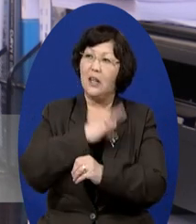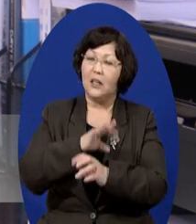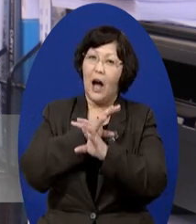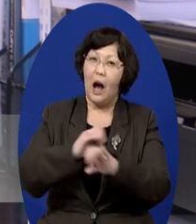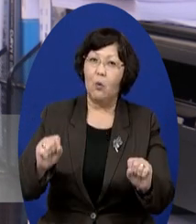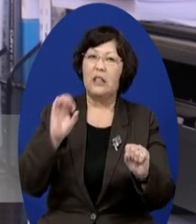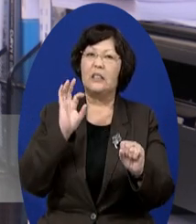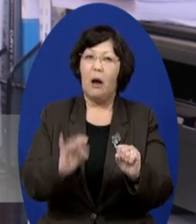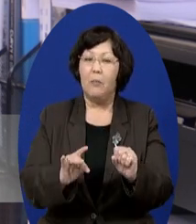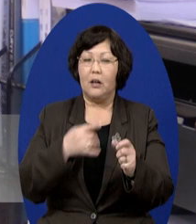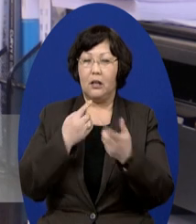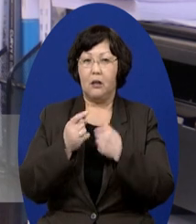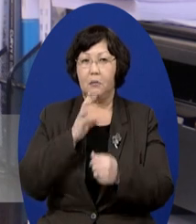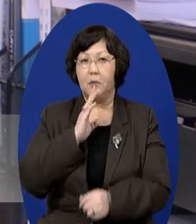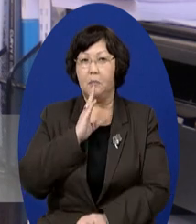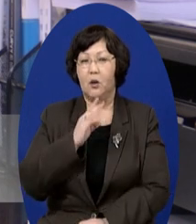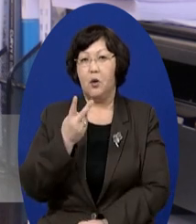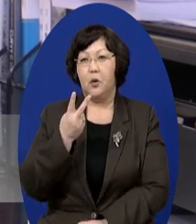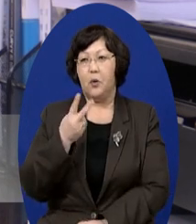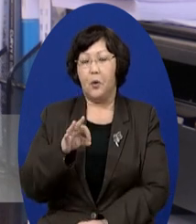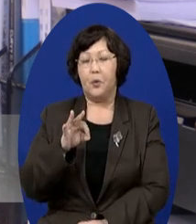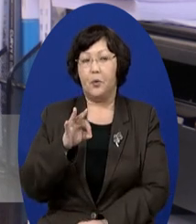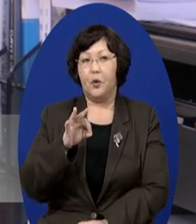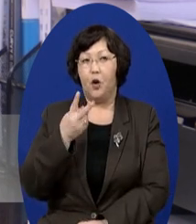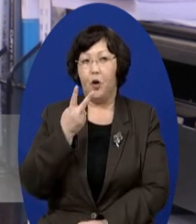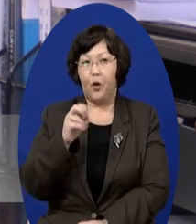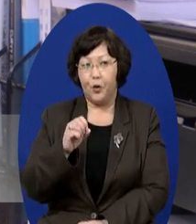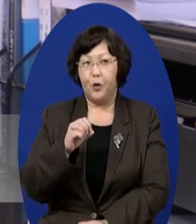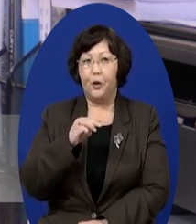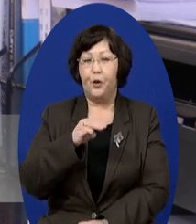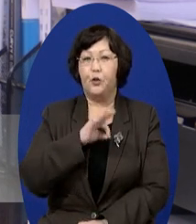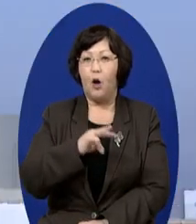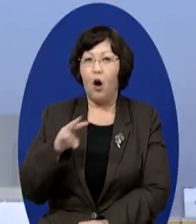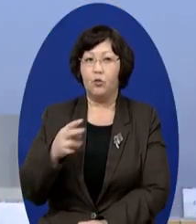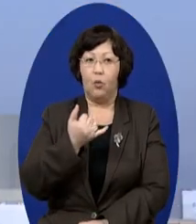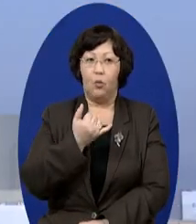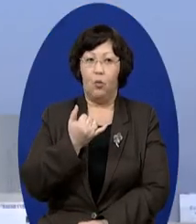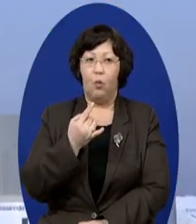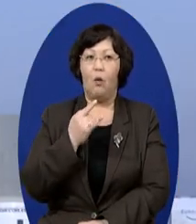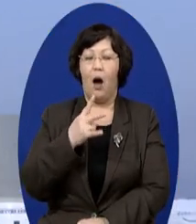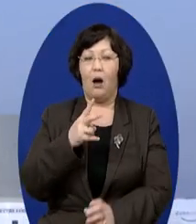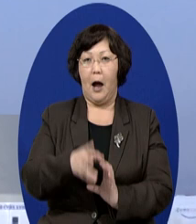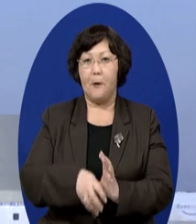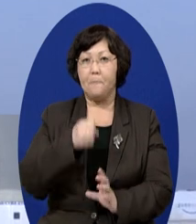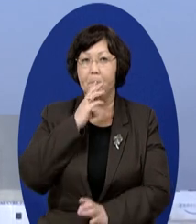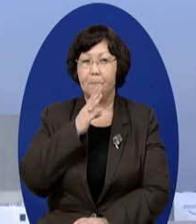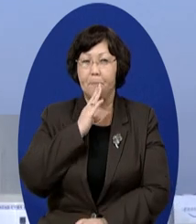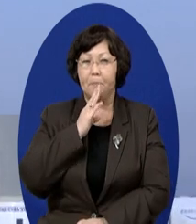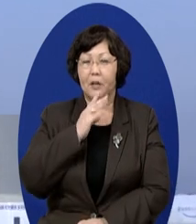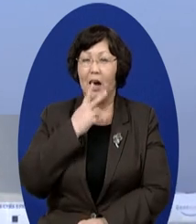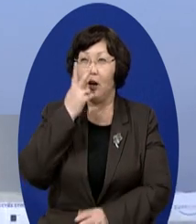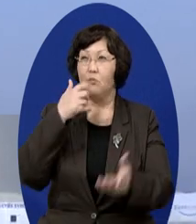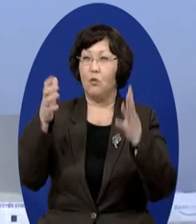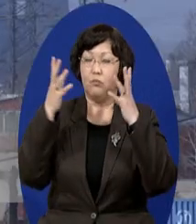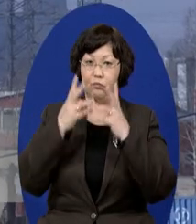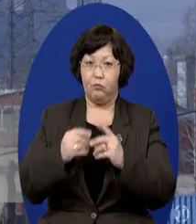үрэнд бол нэг 20 хүрэхгүй тоон уран үрдсэн байдлаар гаргаж авах гэсэн тооцоо юм байна. Агаарын бохирдлыг бууруулах өөр нэг